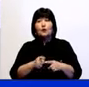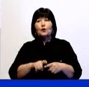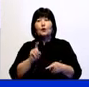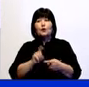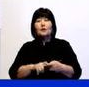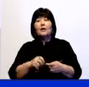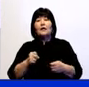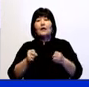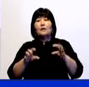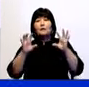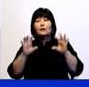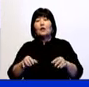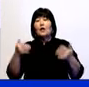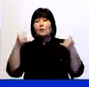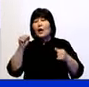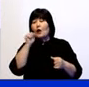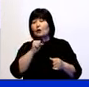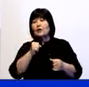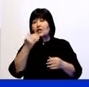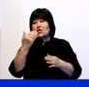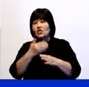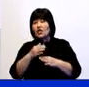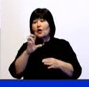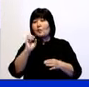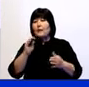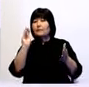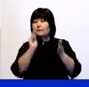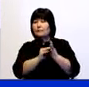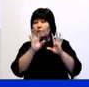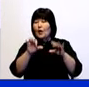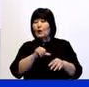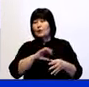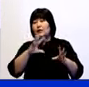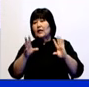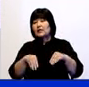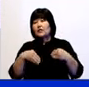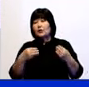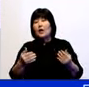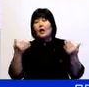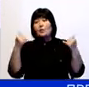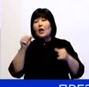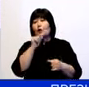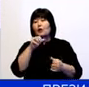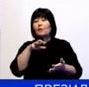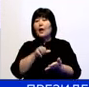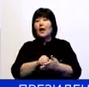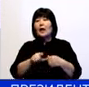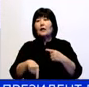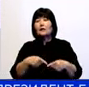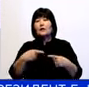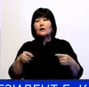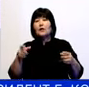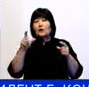қылмыстық кодексте мал ұрлығы деген жеке бап енгізілді. Ол өз нәтижесін беруде, мал ұрлығымен айналысқан 10 топ